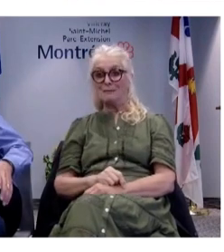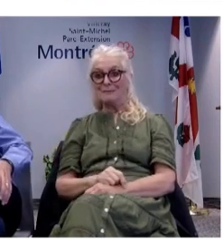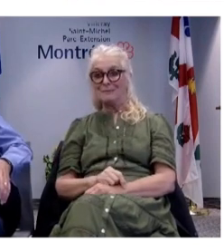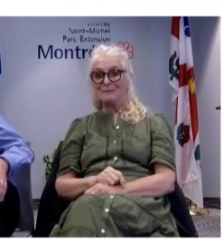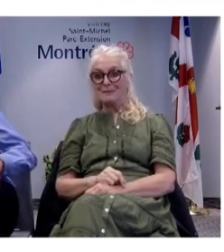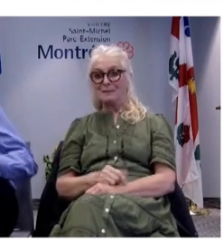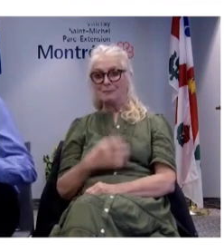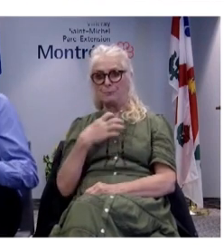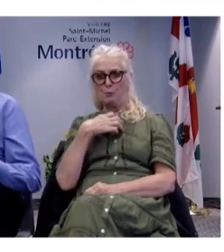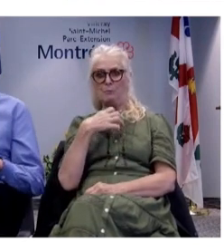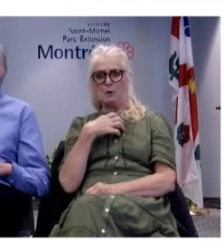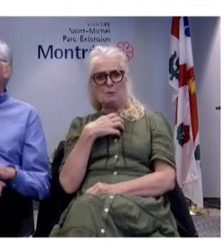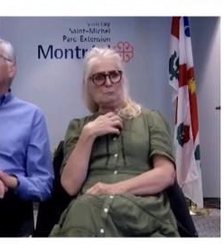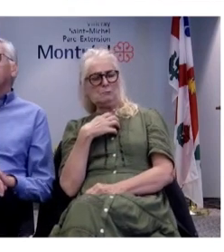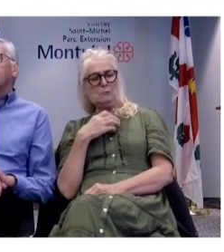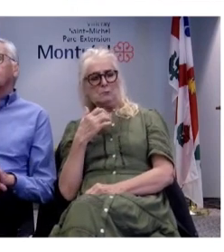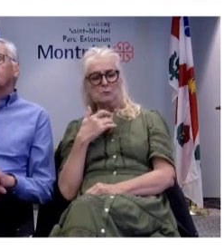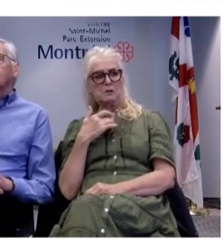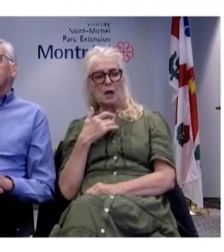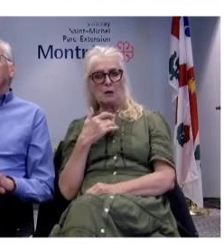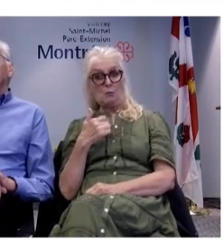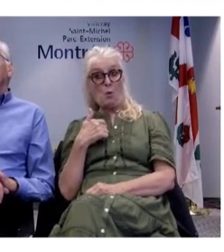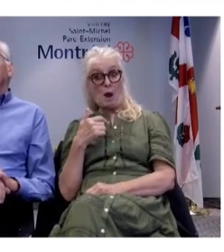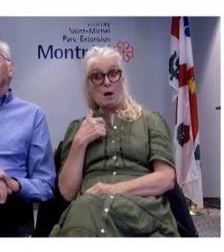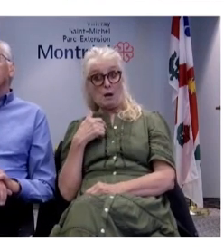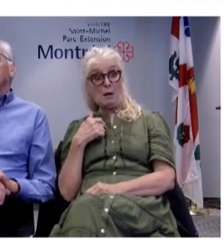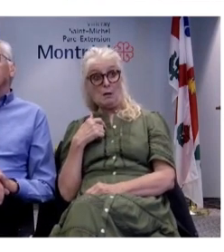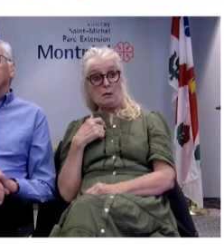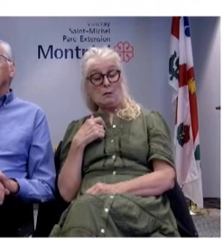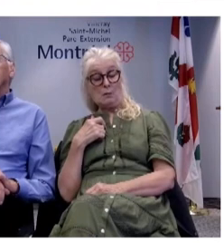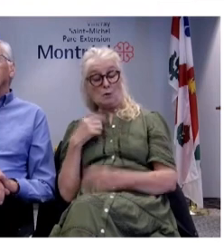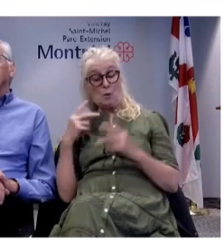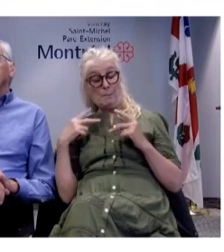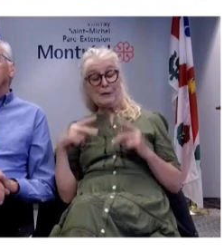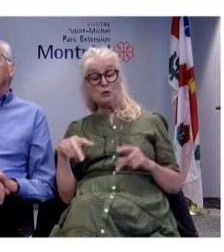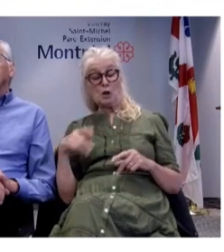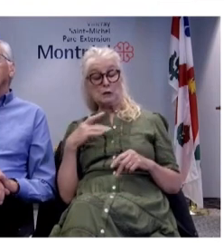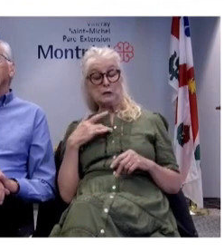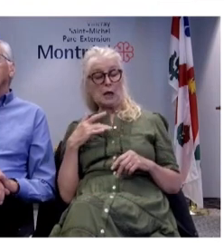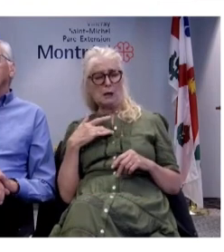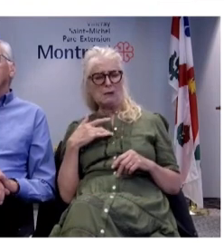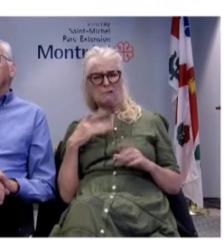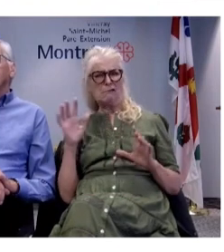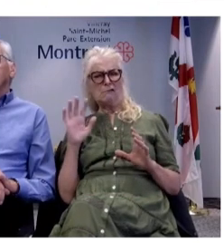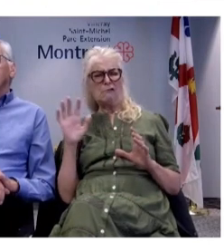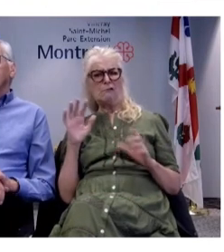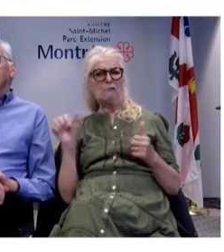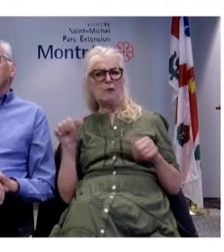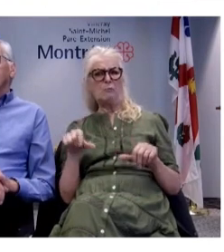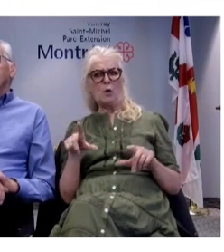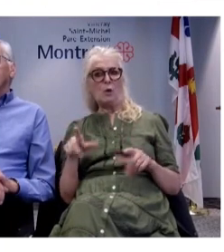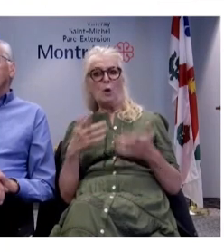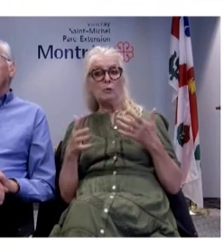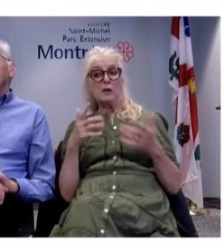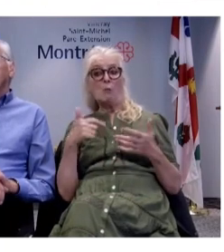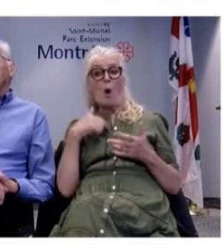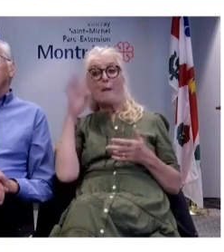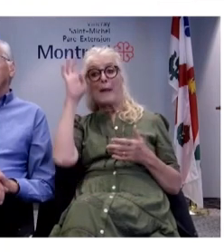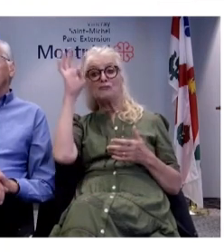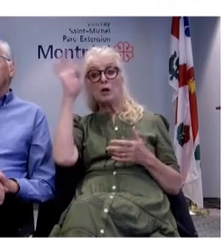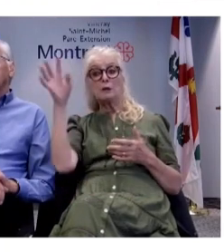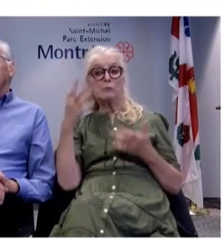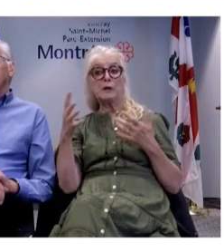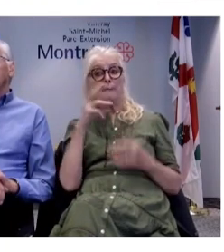et puis ça ça moi ça comme citoyen ça ça compute pas là alors c'est peut-être moi qui fabule c'est peut-être pas vrai